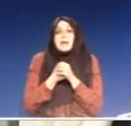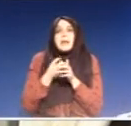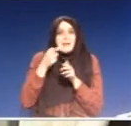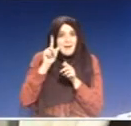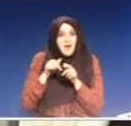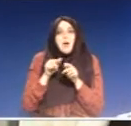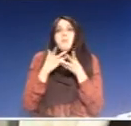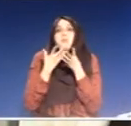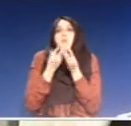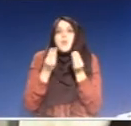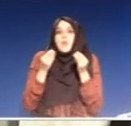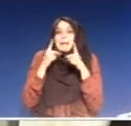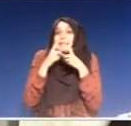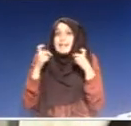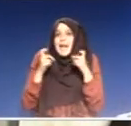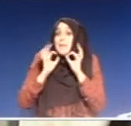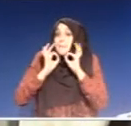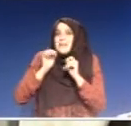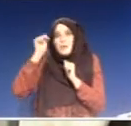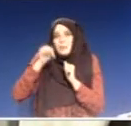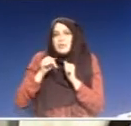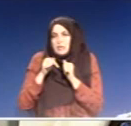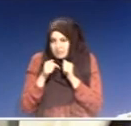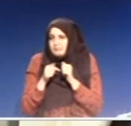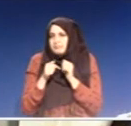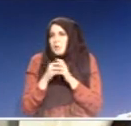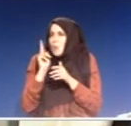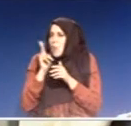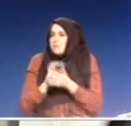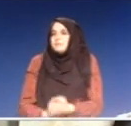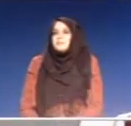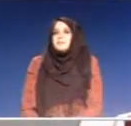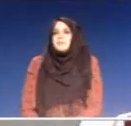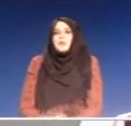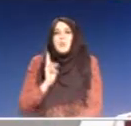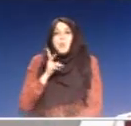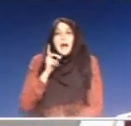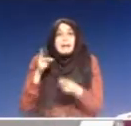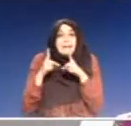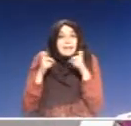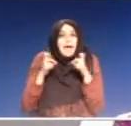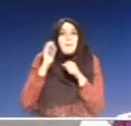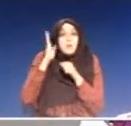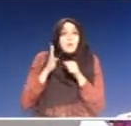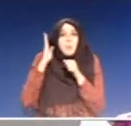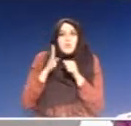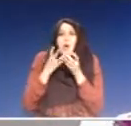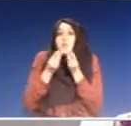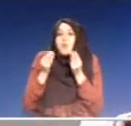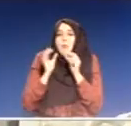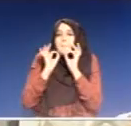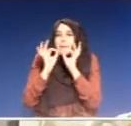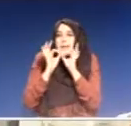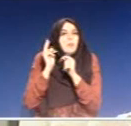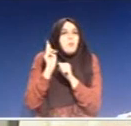في العديد من المسائل. دكتور سعيد لماذا؟ لماذا التدقيق؟ وكان يدقق الأستاذ